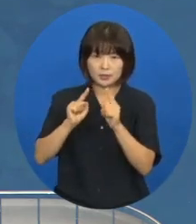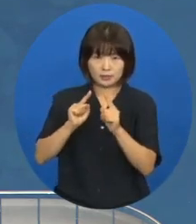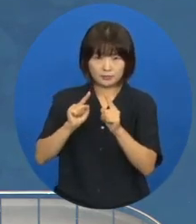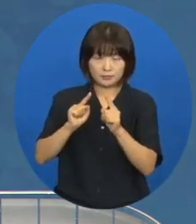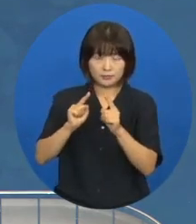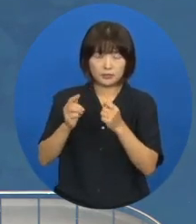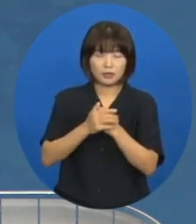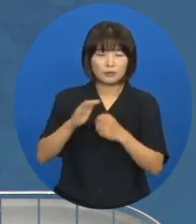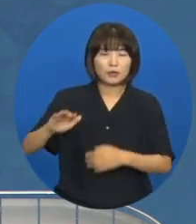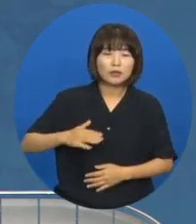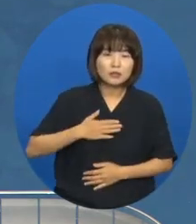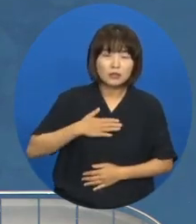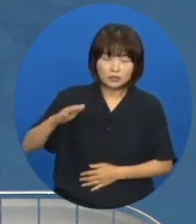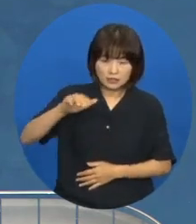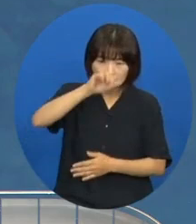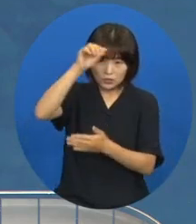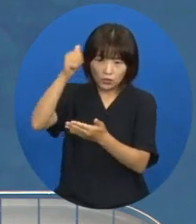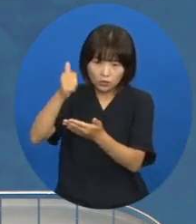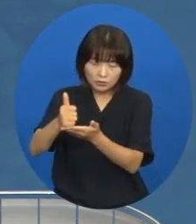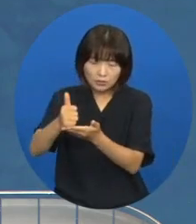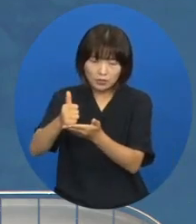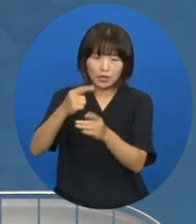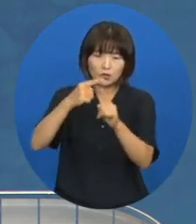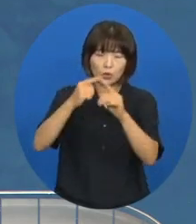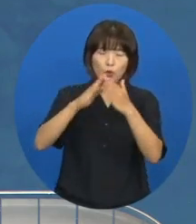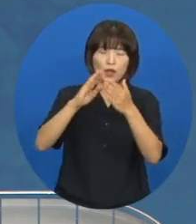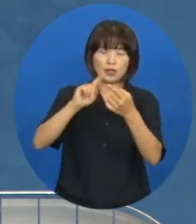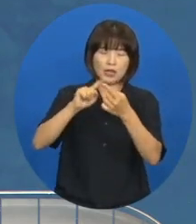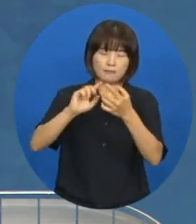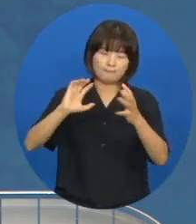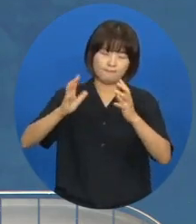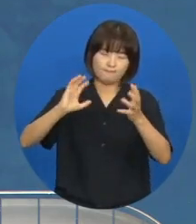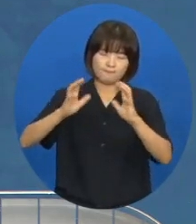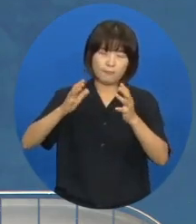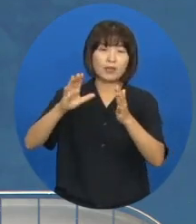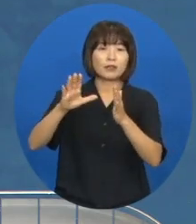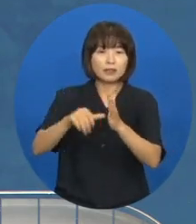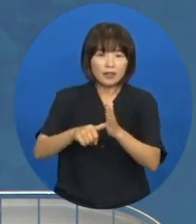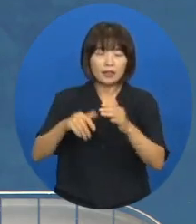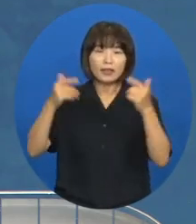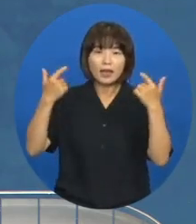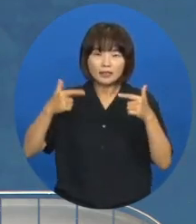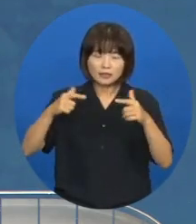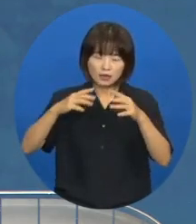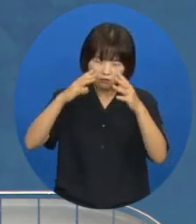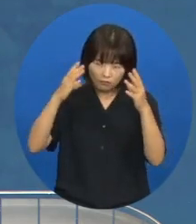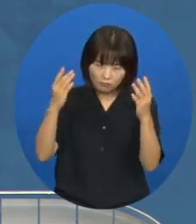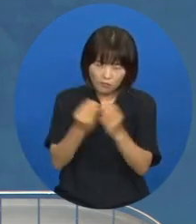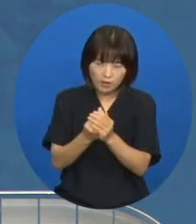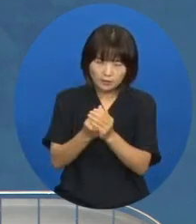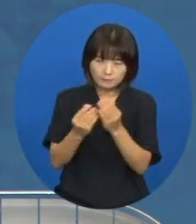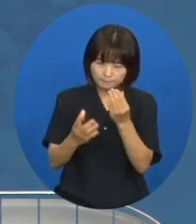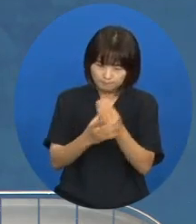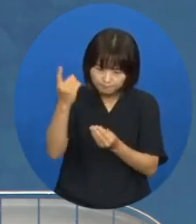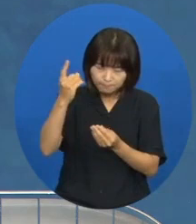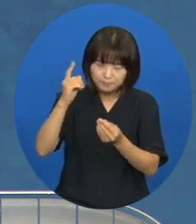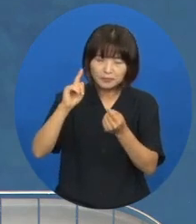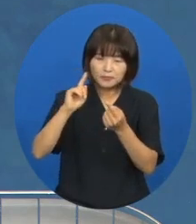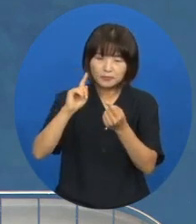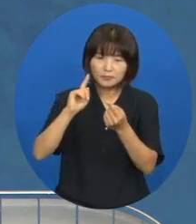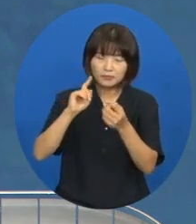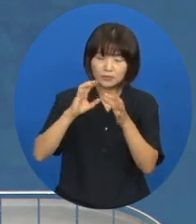우리 장로님들과 교회 일들을 결정할 때 항상 완전히 하나 되는 것을